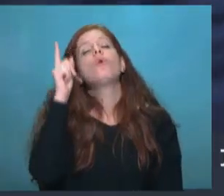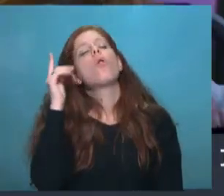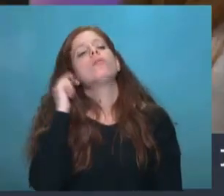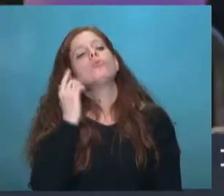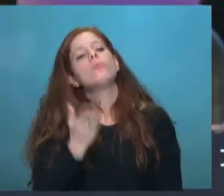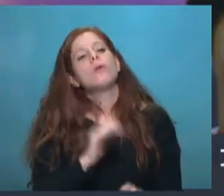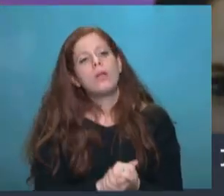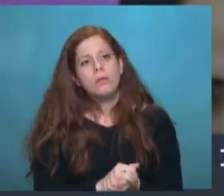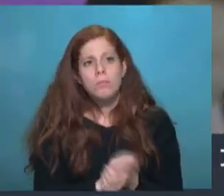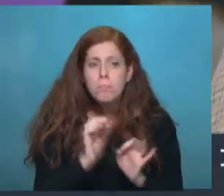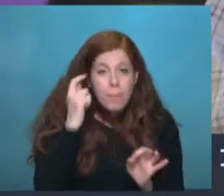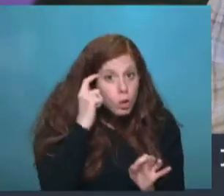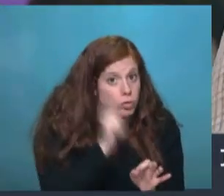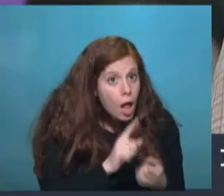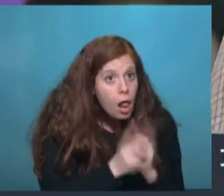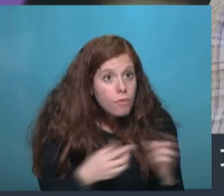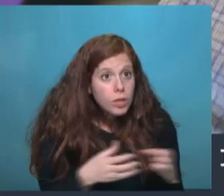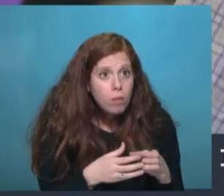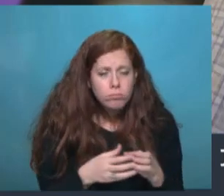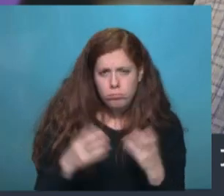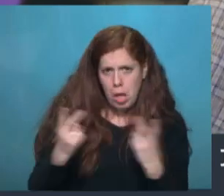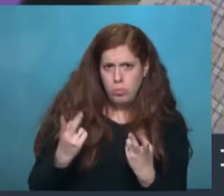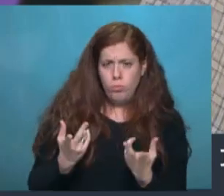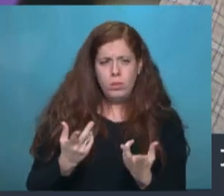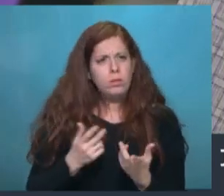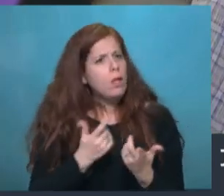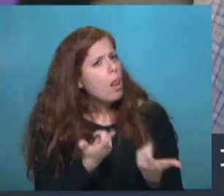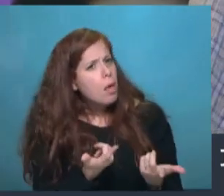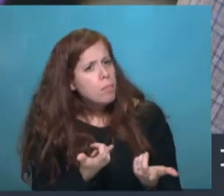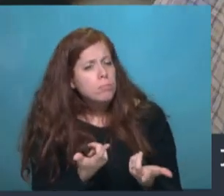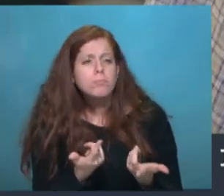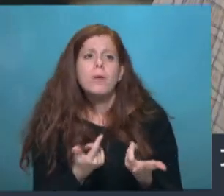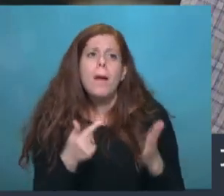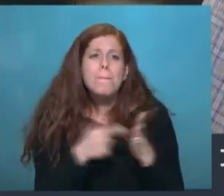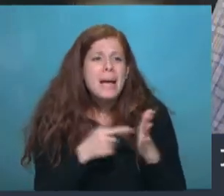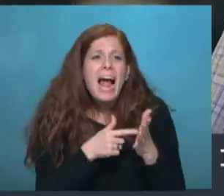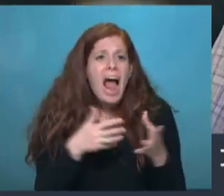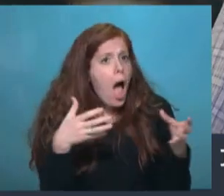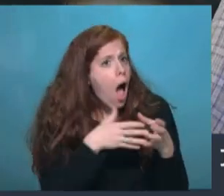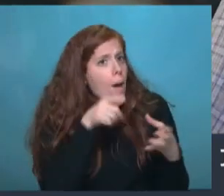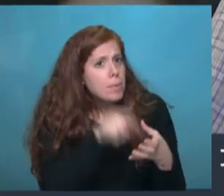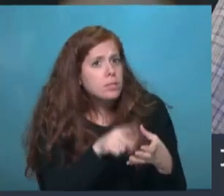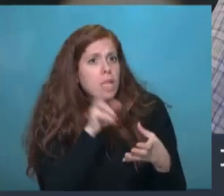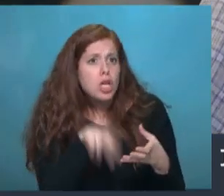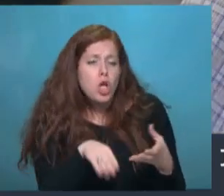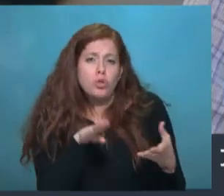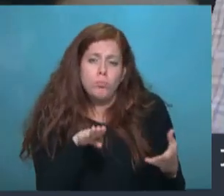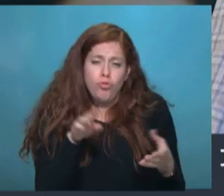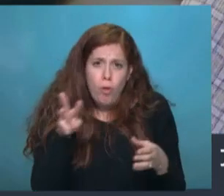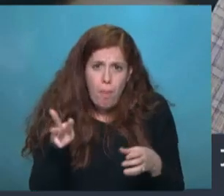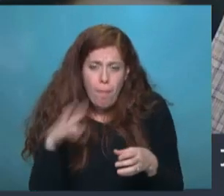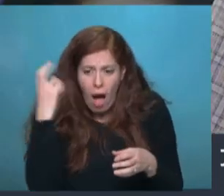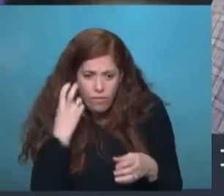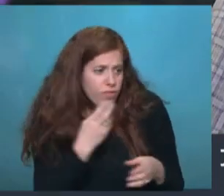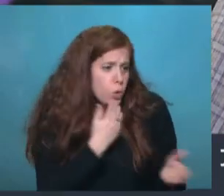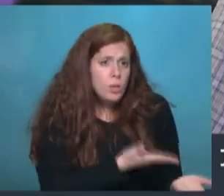עכשיו. באמת אתה חושב שצריך להחליף את העם? חד משמעי. למה? בגלל שהעם הזה הוא יש שבב ערבי ויש שבב יהודי. מה ההבדל בין שבב